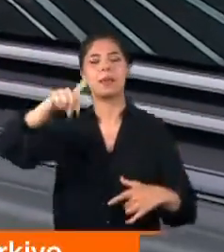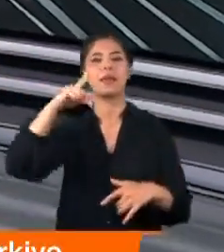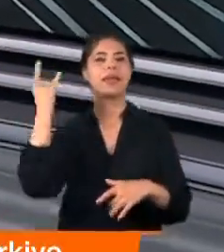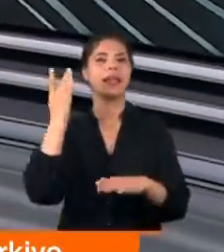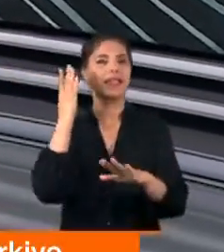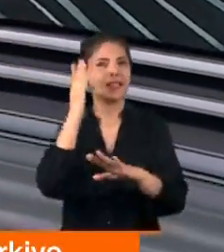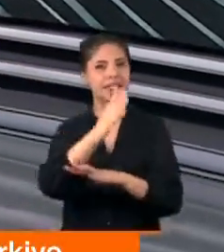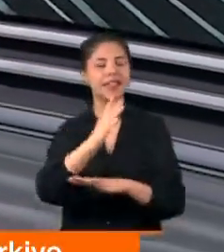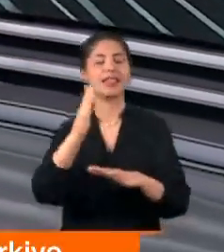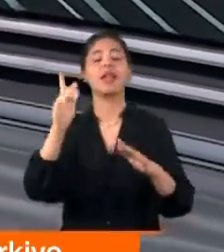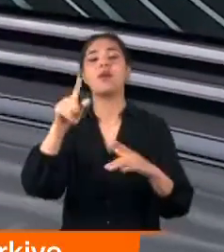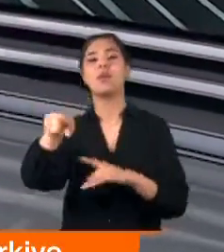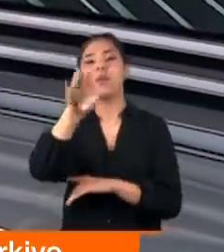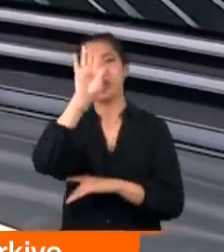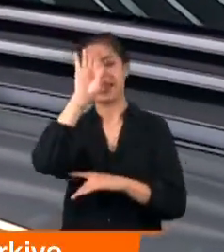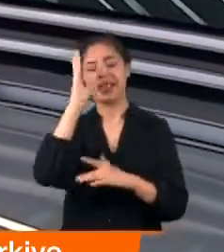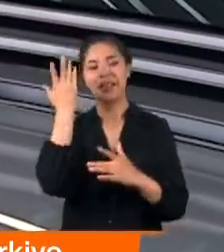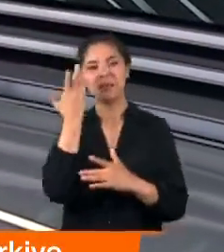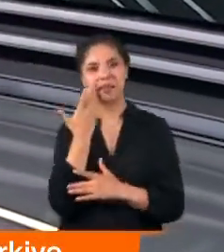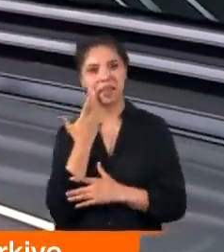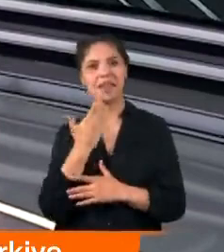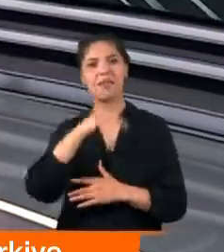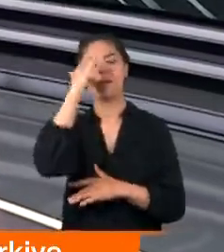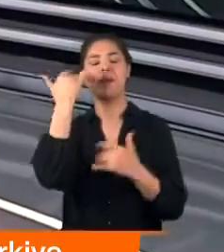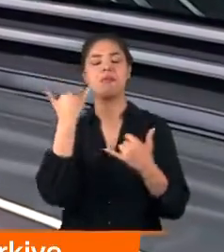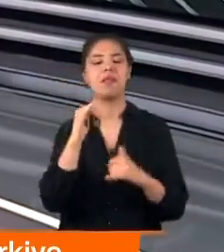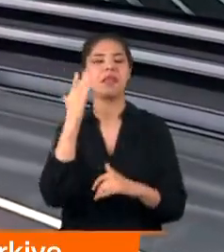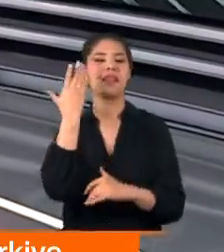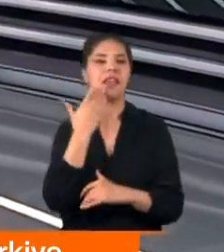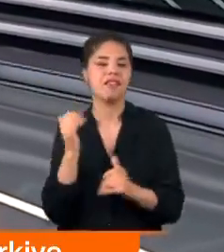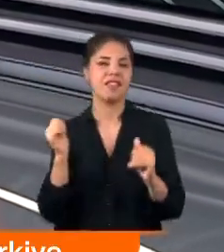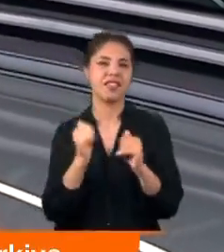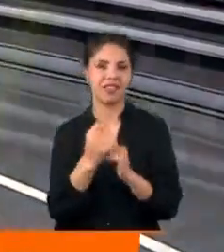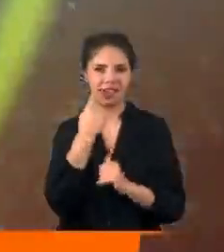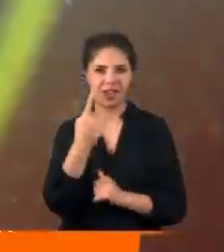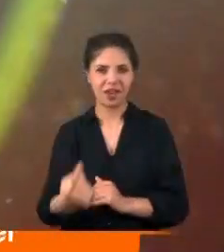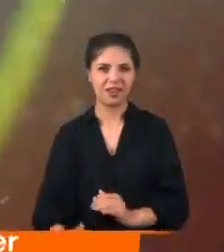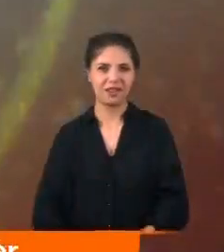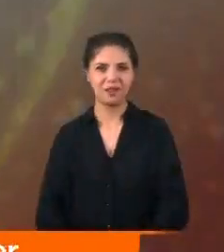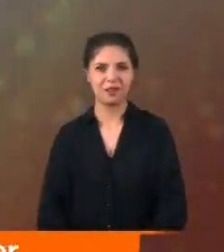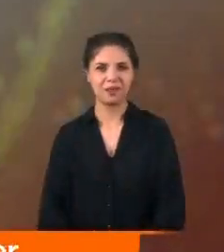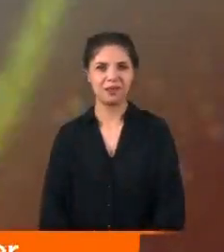yapıp hem sakin İstanbul'un hem de bayram tatilinin tadını çıkarıyor.